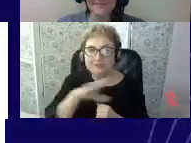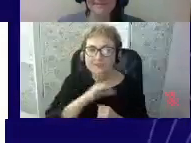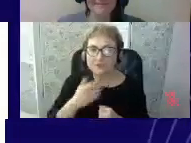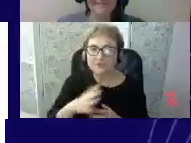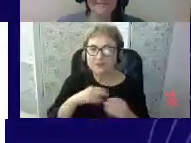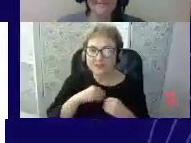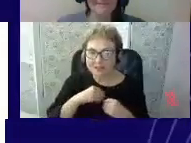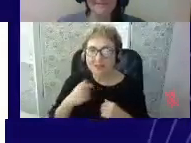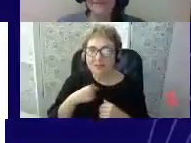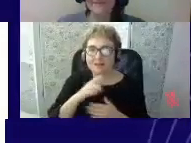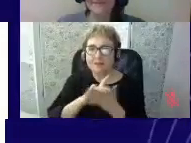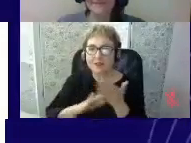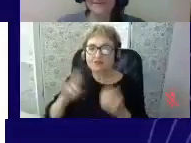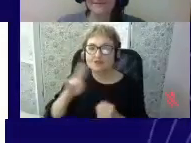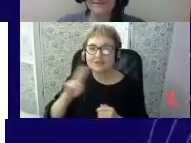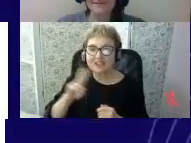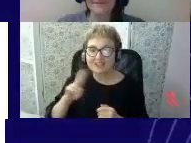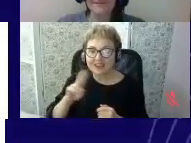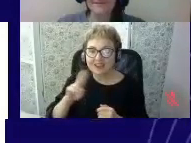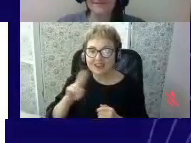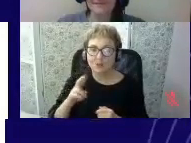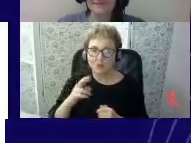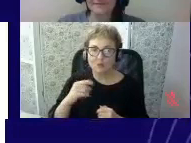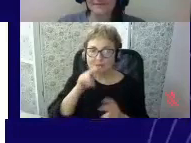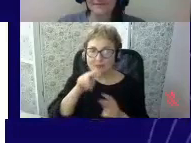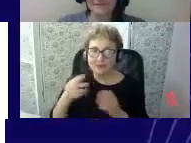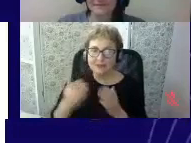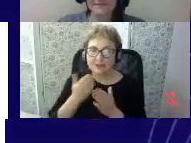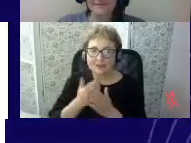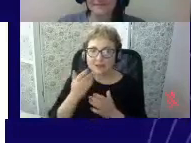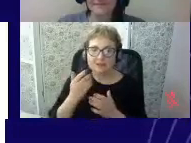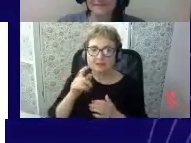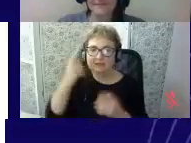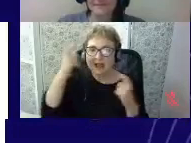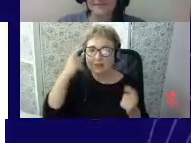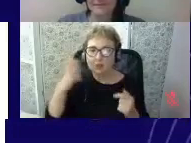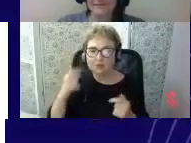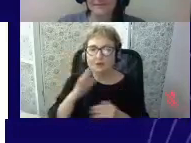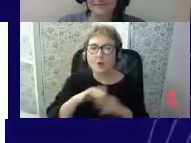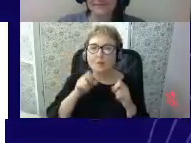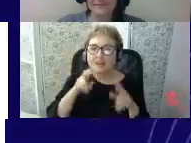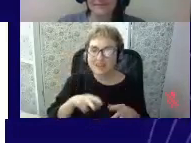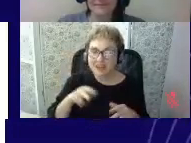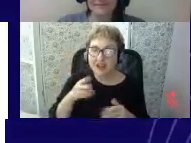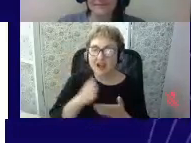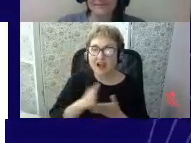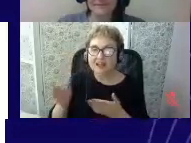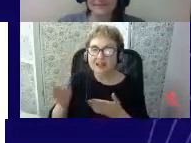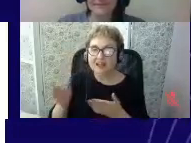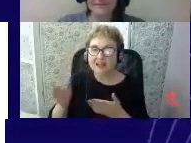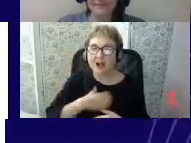нами. А мы продолжим в январе. В январе следите за анонсами, будут вебинары про профориентации, как раз-таки,